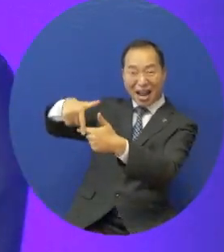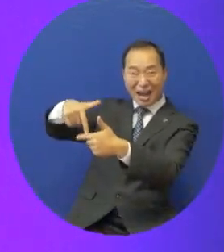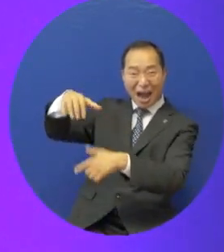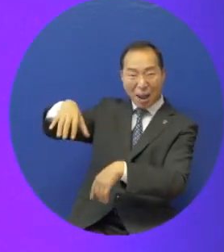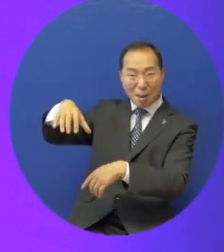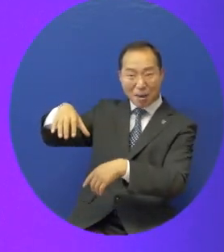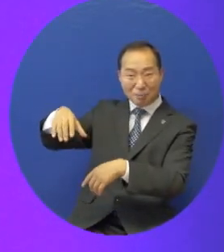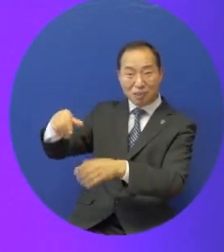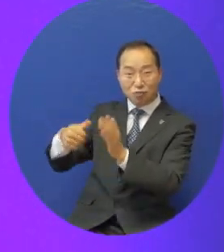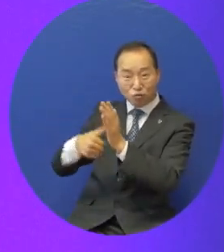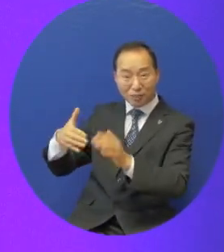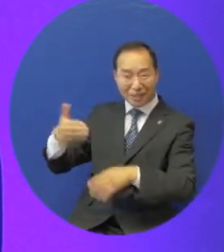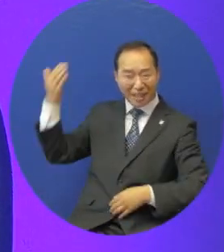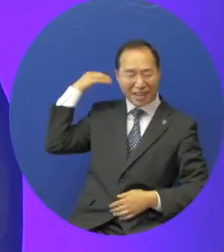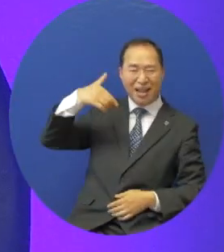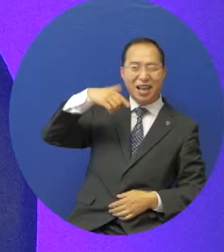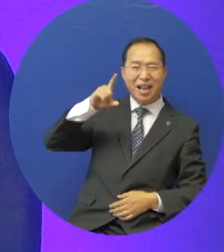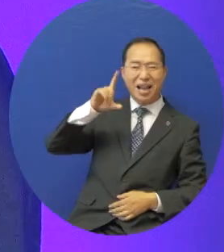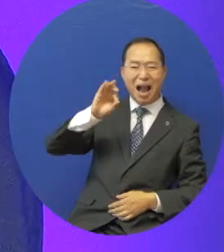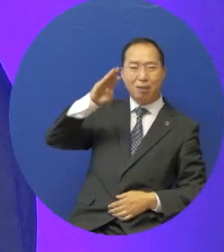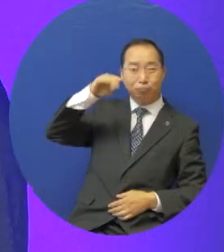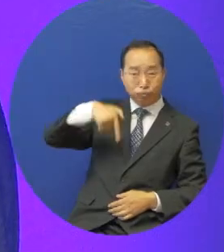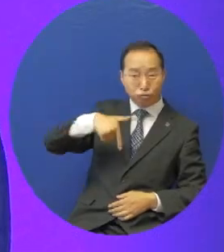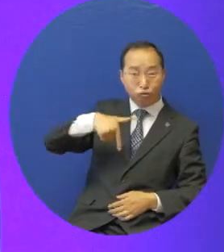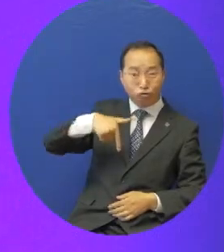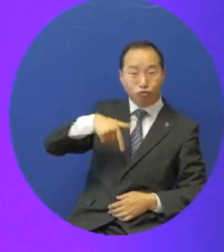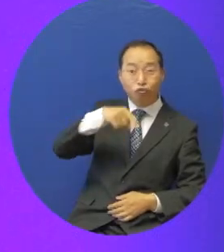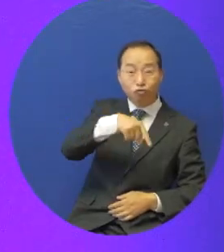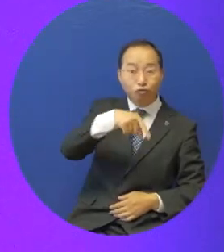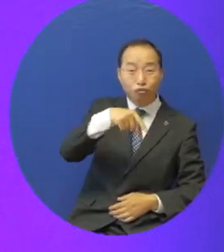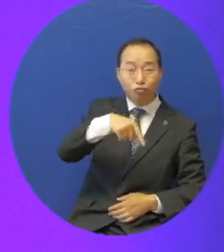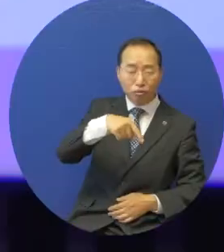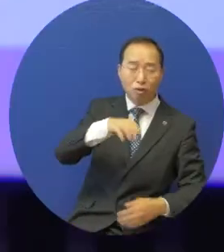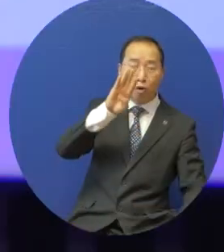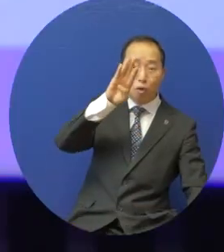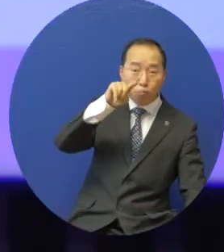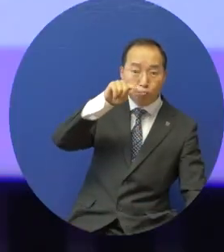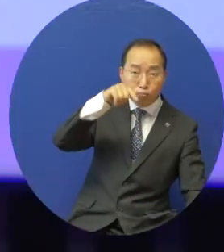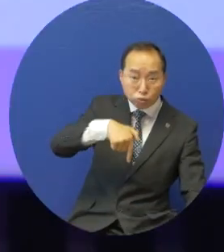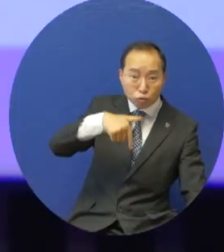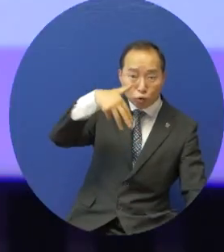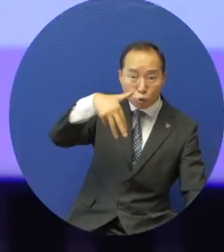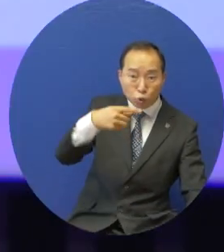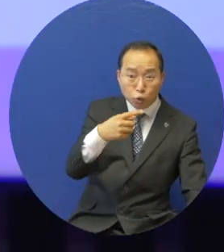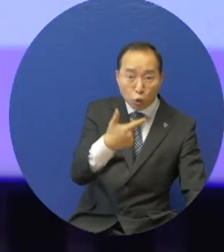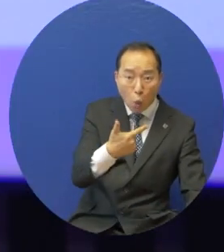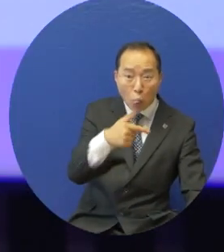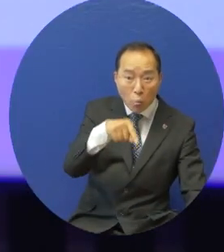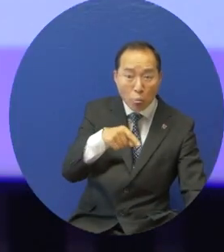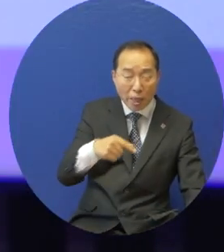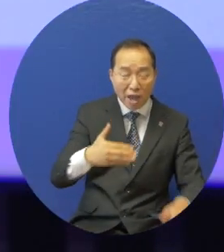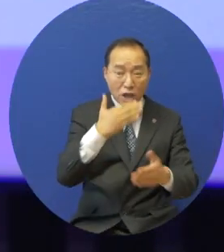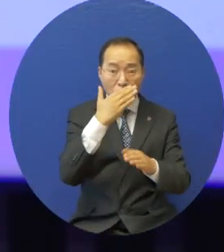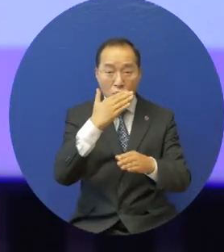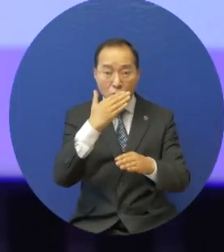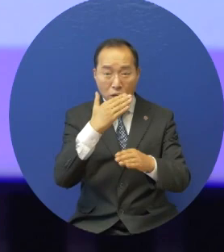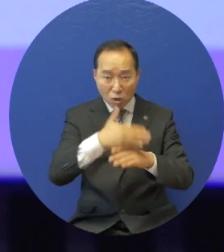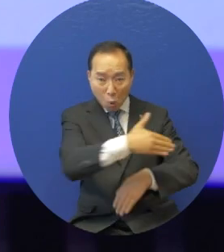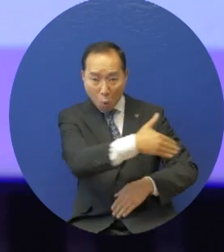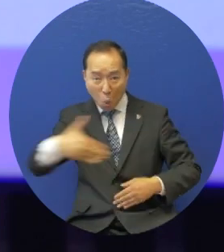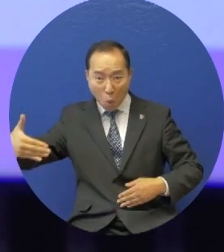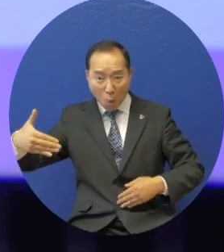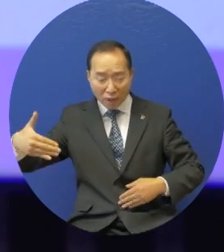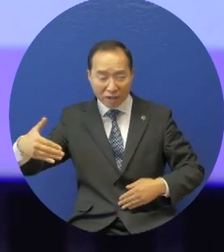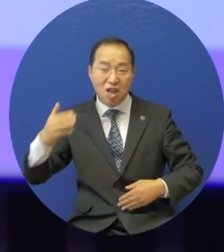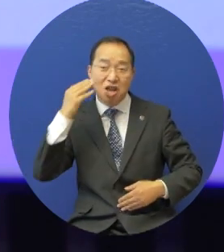말해서 지금이면 강남인데 예전에는 강남이 아니라 강북이었죠. 지금 북촌. 북촌 그 경계가 기준이 뭐냐면